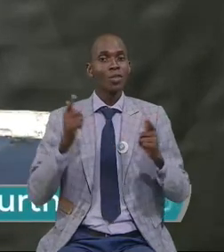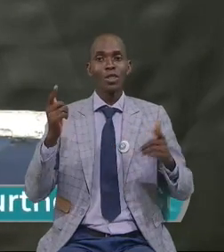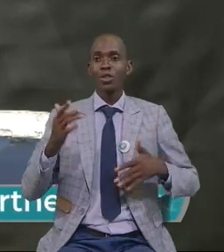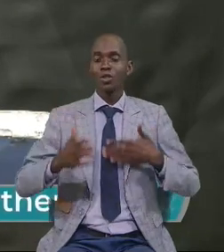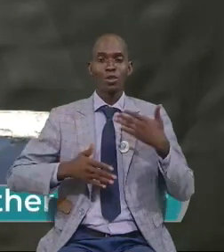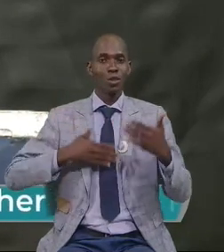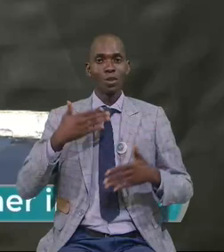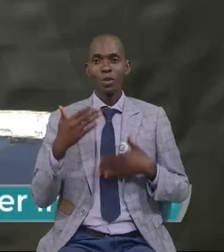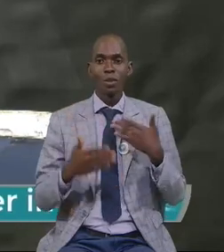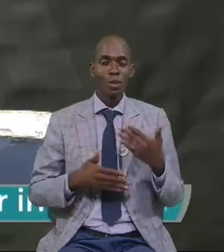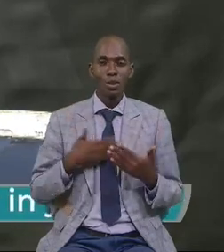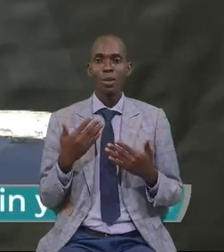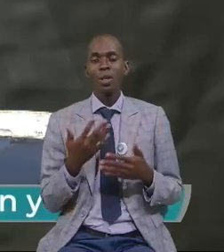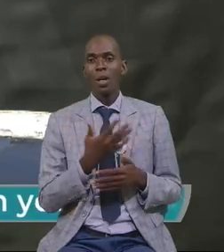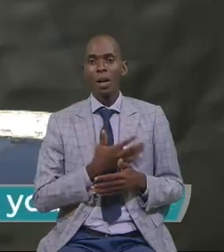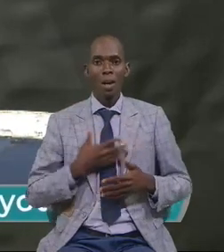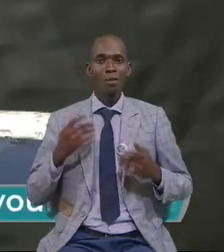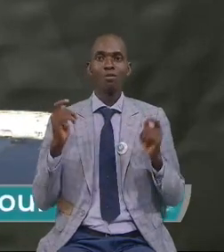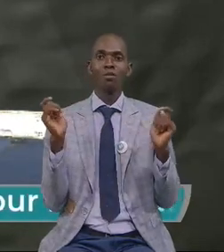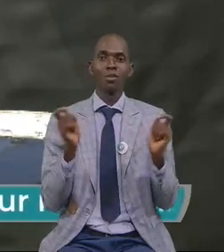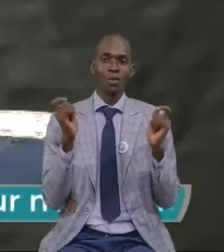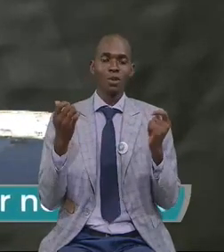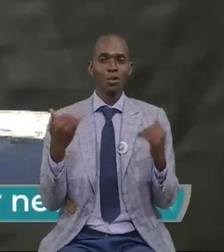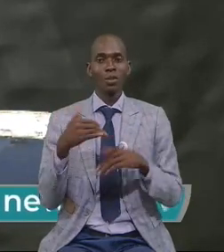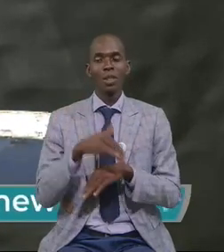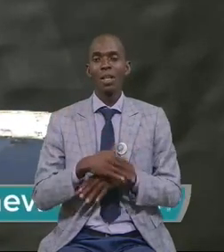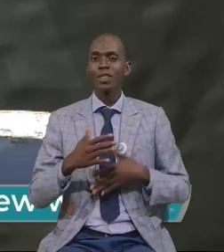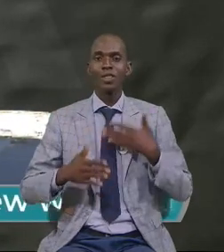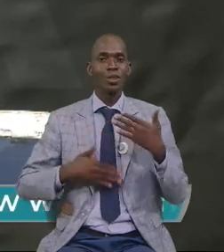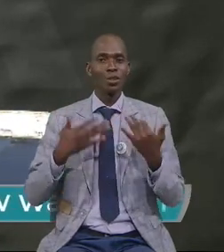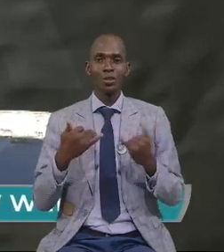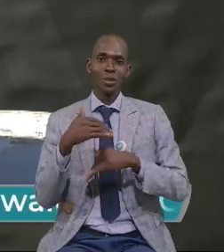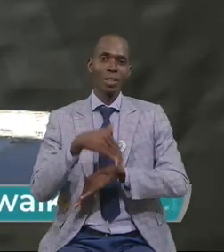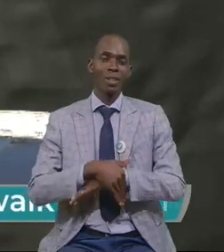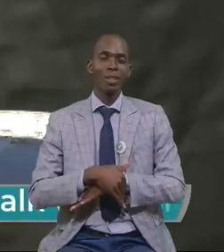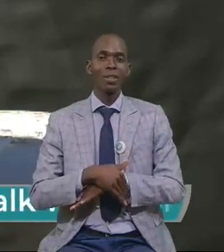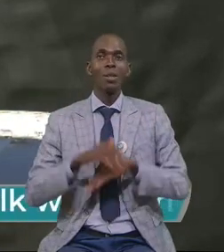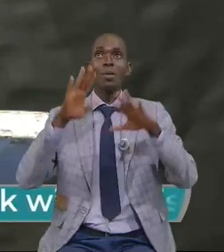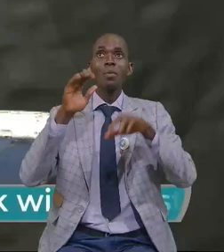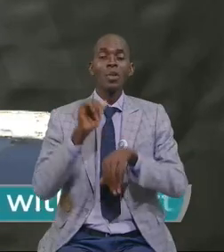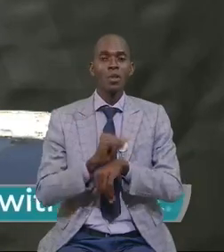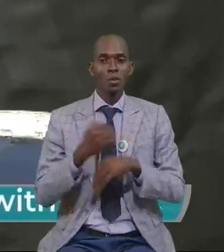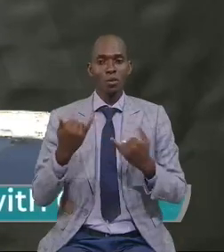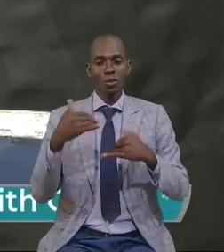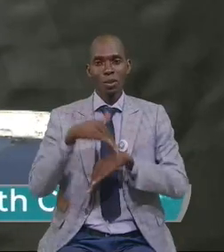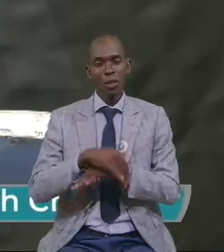aura une grande joie, une grande jubilation, l'allégresse ce